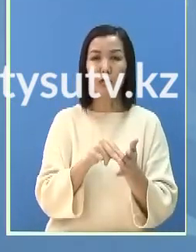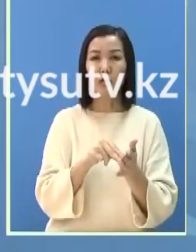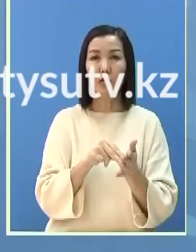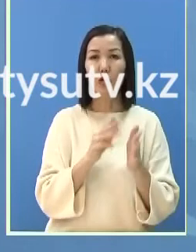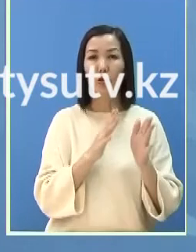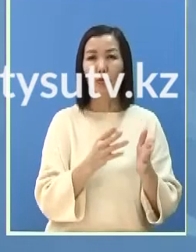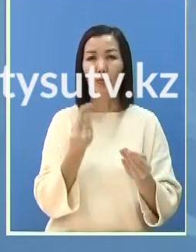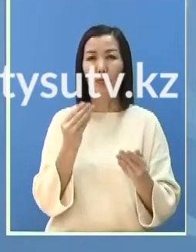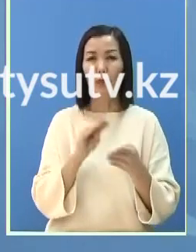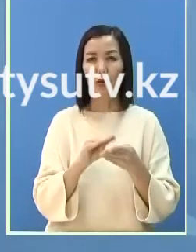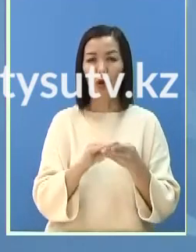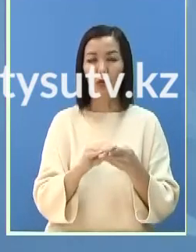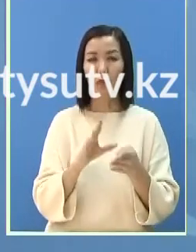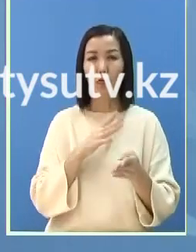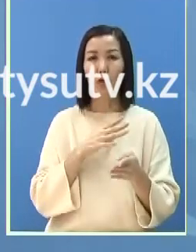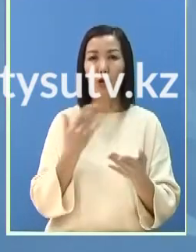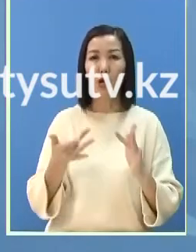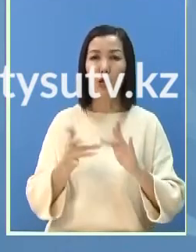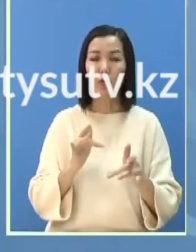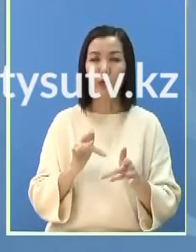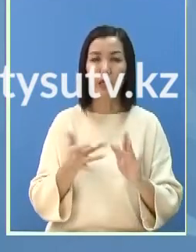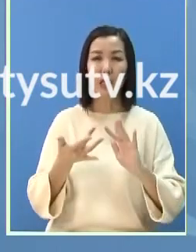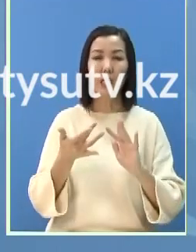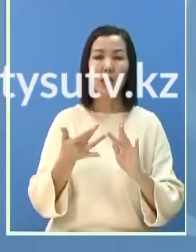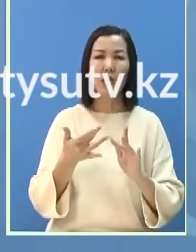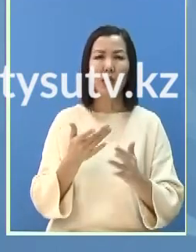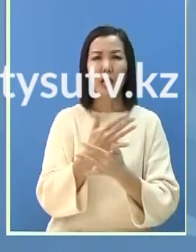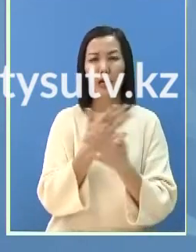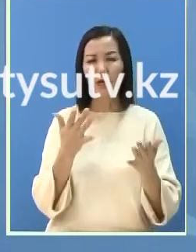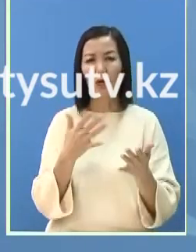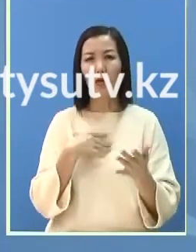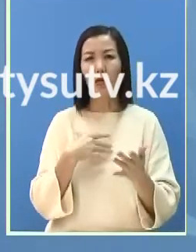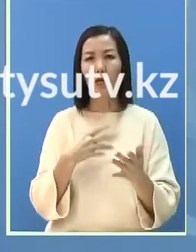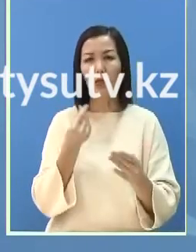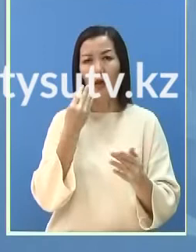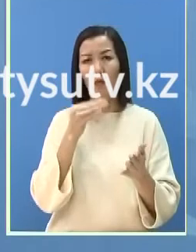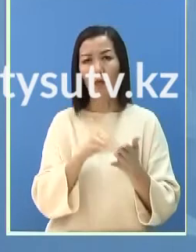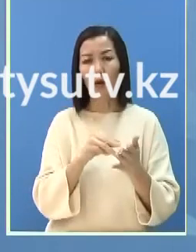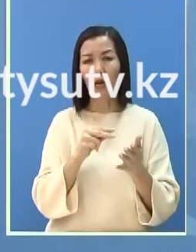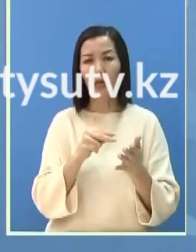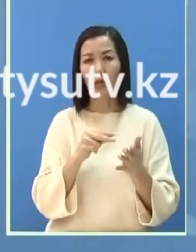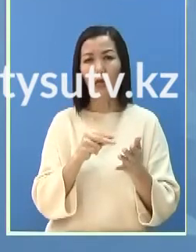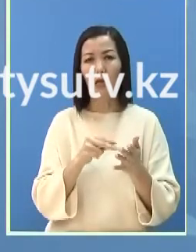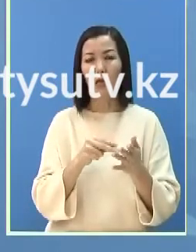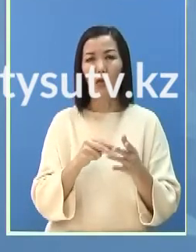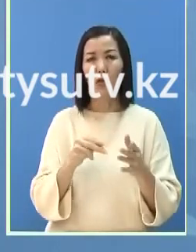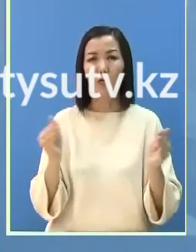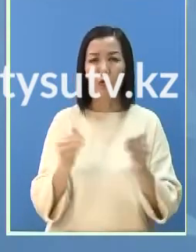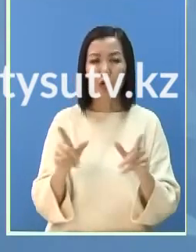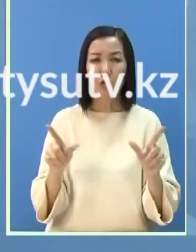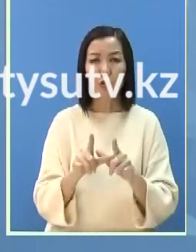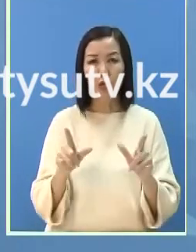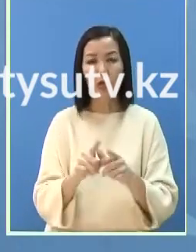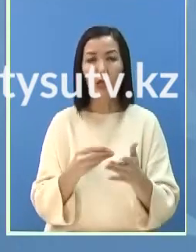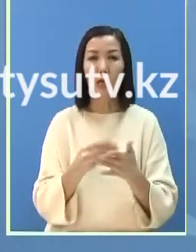тұрақты болуы. Әлеуметтік желі беттерінде ғаламторда азық-түлік бағасының көптеген ұсақ дүкендерде